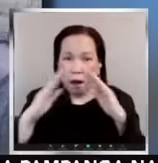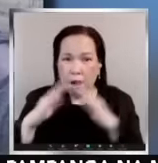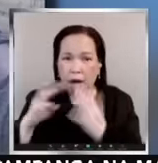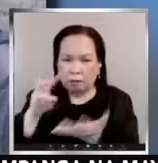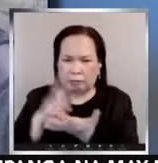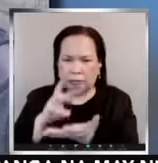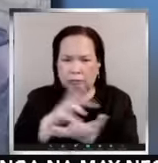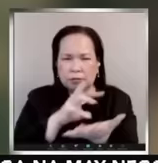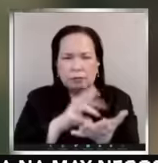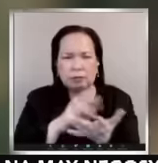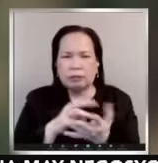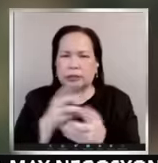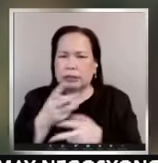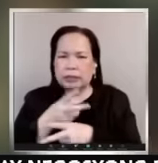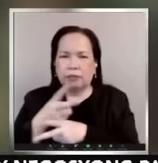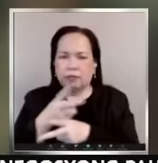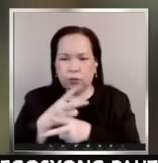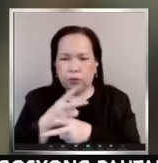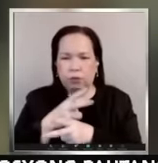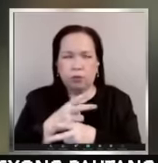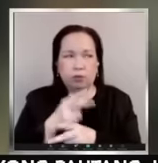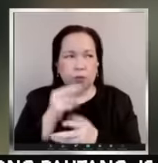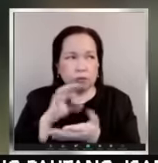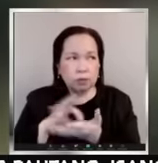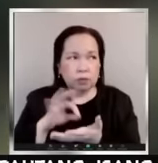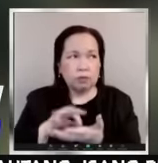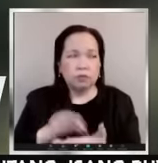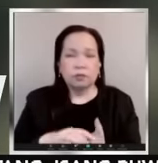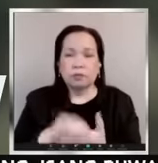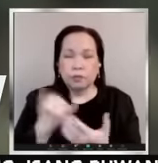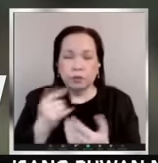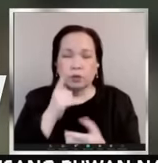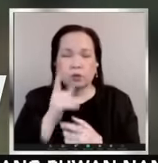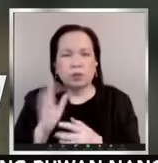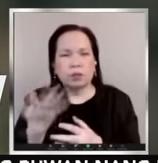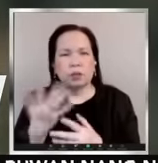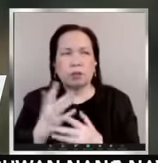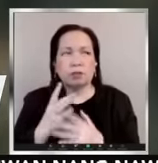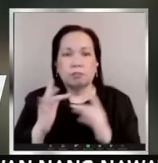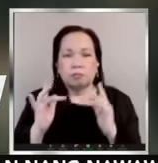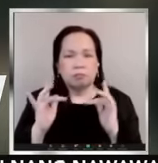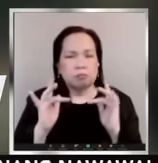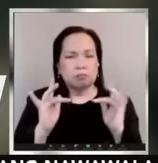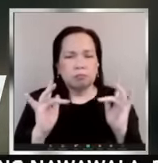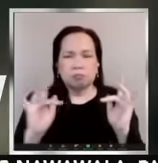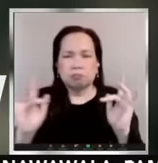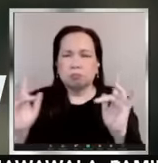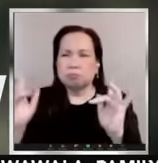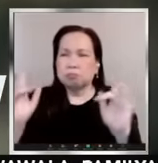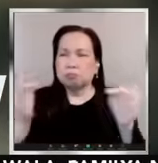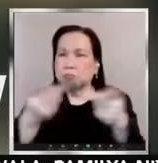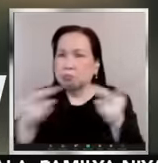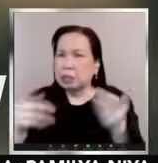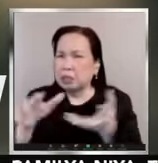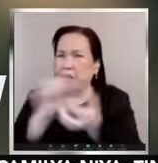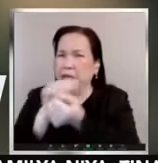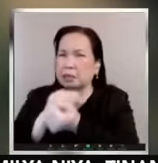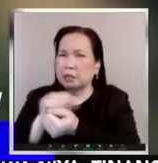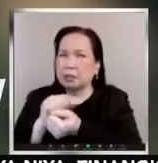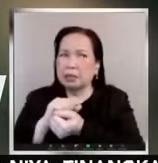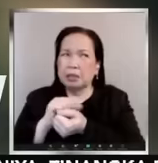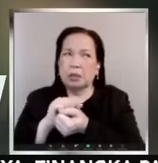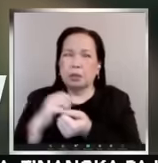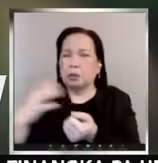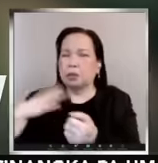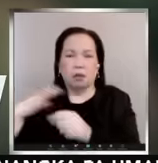land use planning na tinatawag. Sa ngayon, mistulang ghost town na ang area na hindi na raw pababalikan ng tao hanggang walang resulta ng pagsusuri kung ligtas na